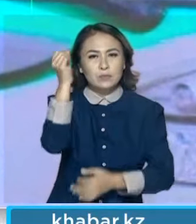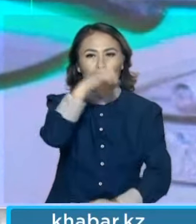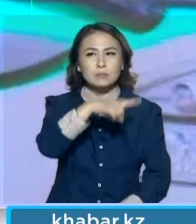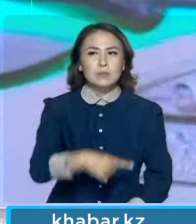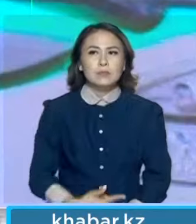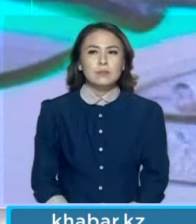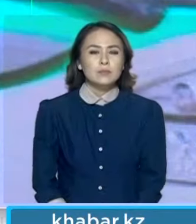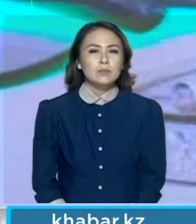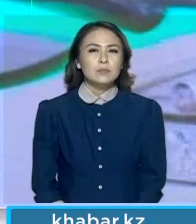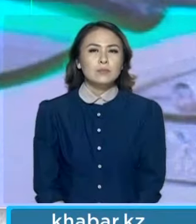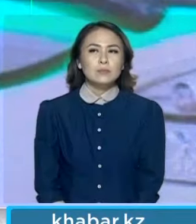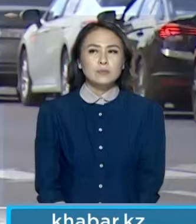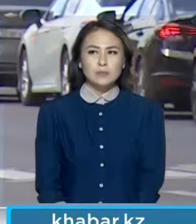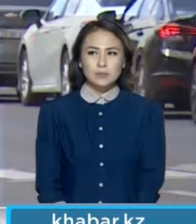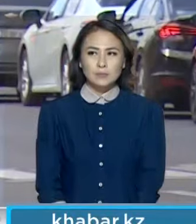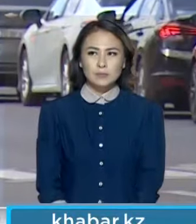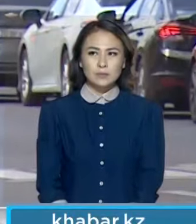берейік.